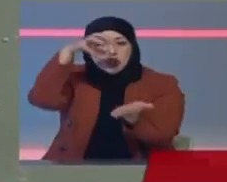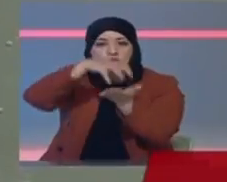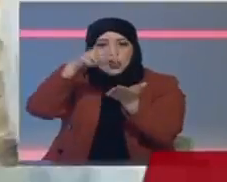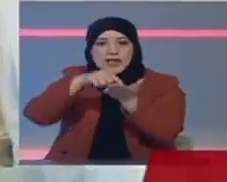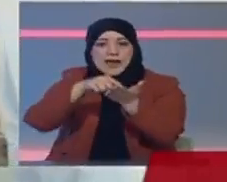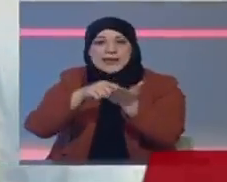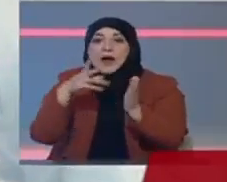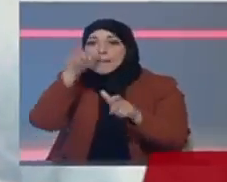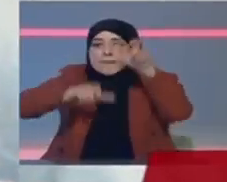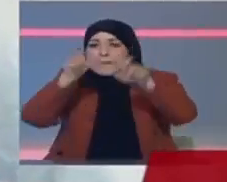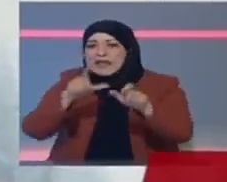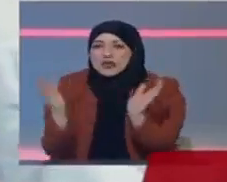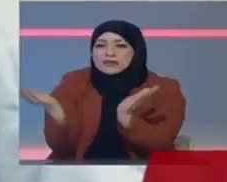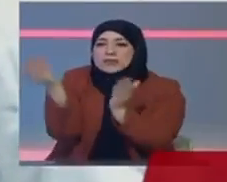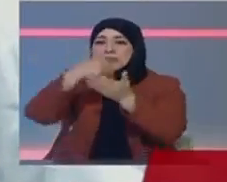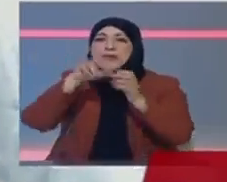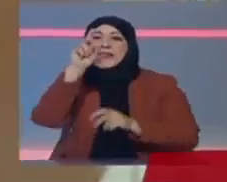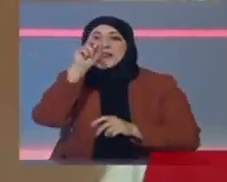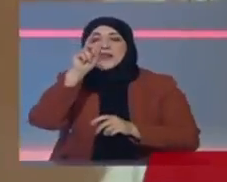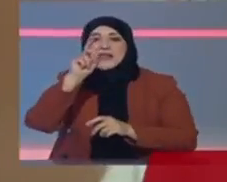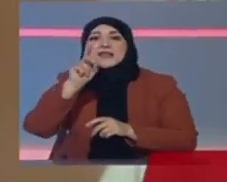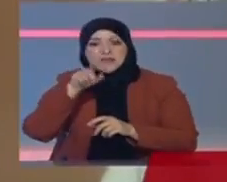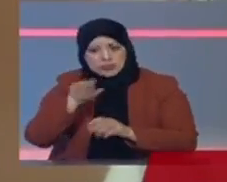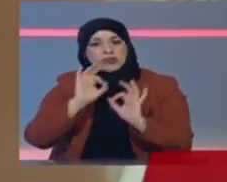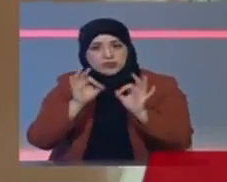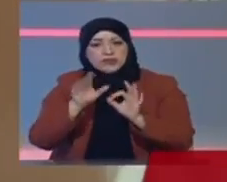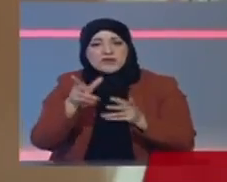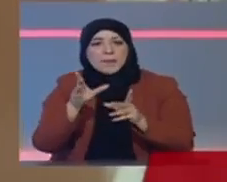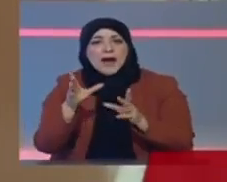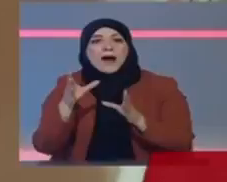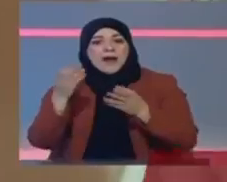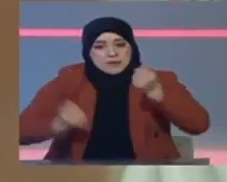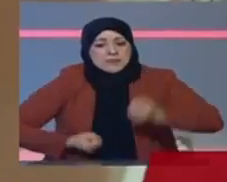القصوى الى ثلاثين مصابا مكونه من استقبال فيها